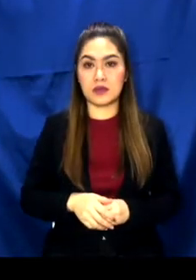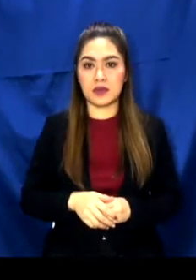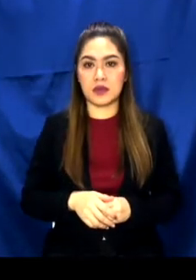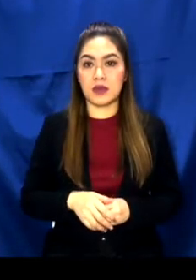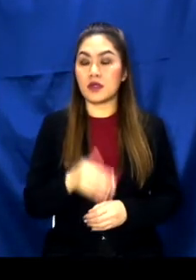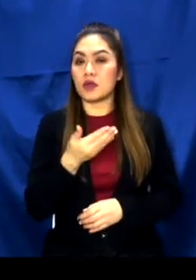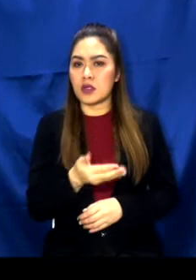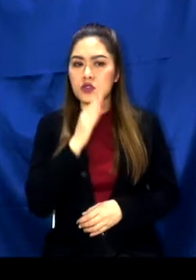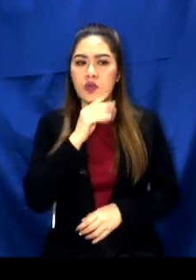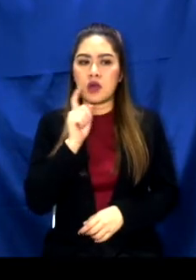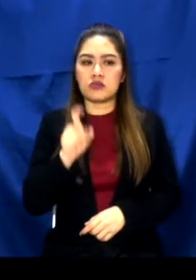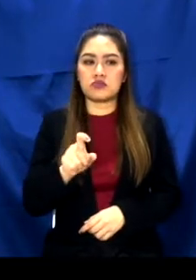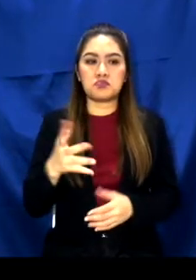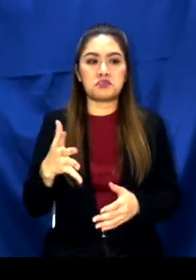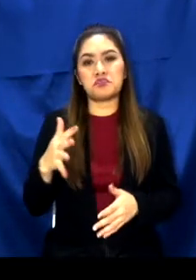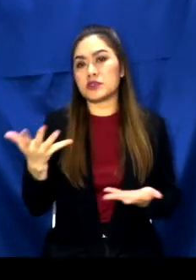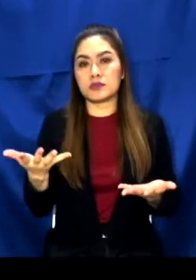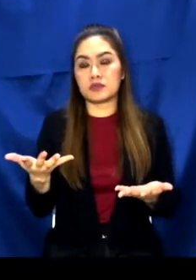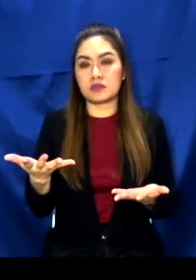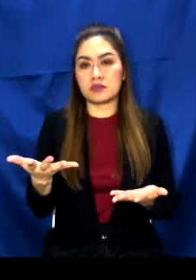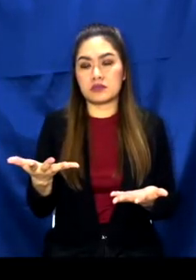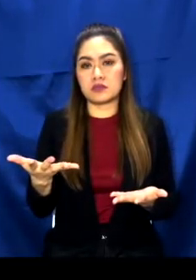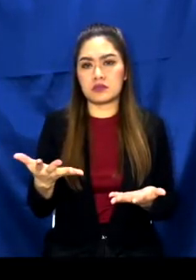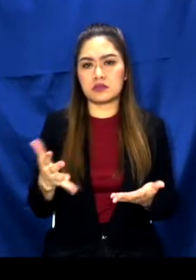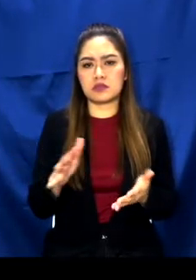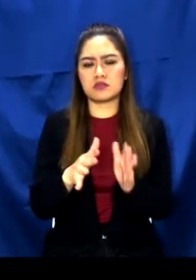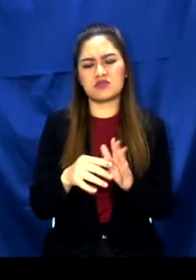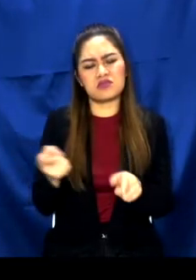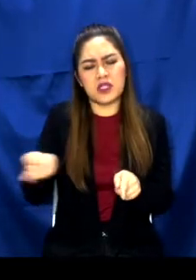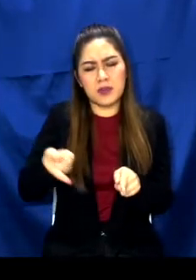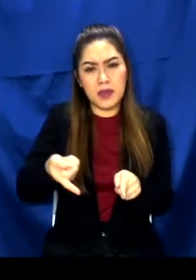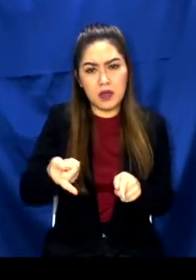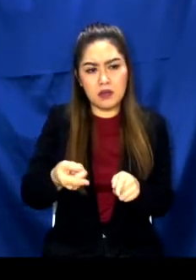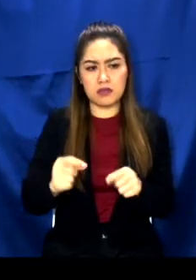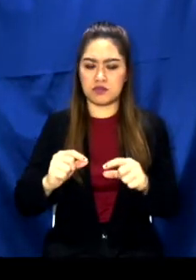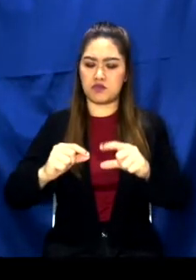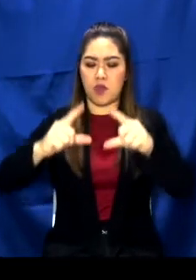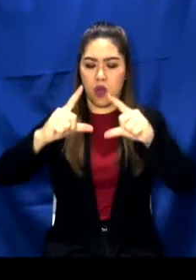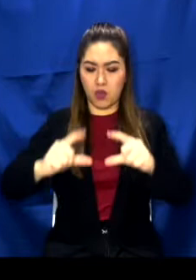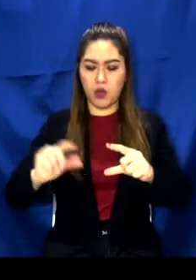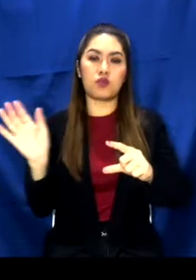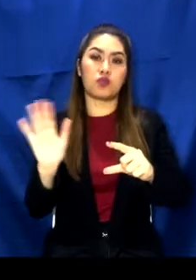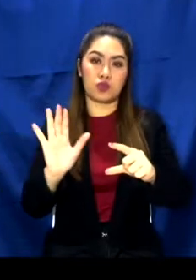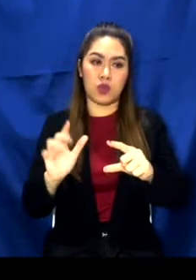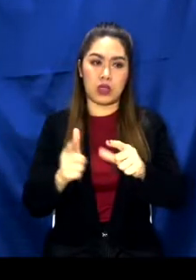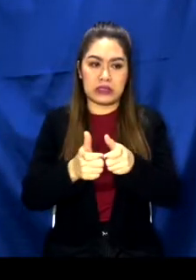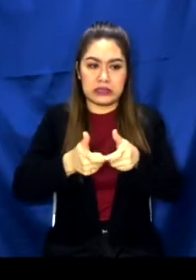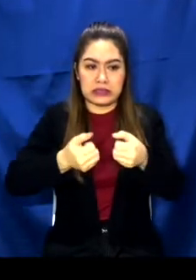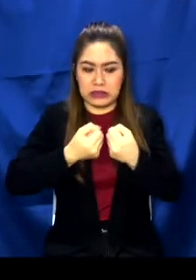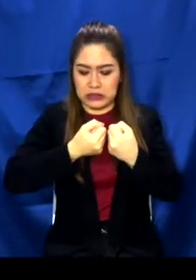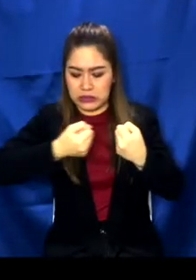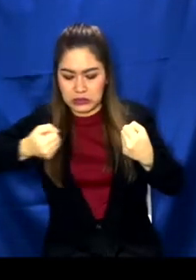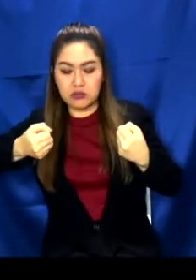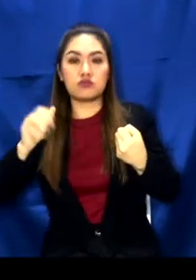อย่างเนี้ยถ้าเราไม่กดชิปปุ๊บเนี่ยตัวอักษรเราจะเบี้ยวๆบูดๆแบบเนี้ยไม่ควรนะคะการออกแบบไม่ควรยืดตัวอักษรหรือว่า